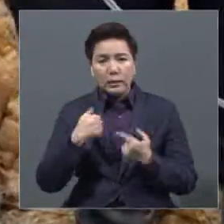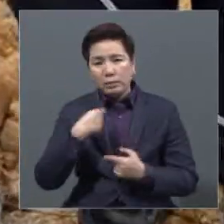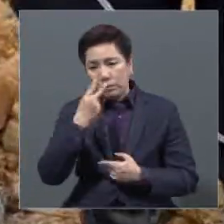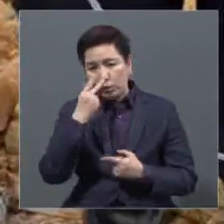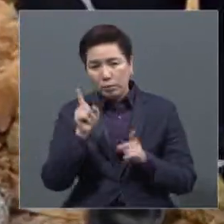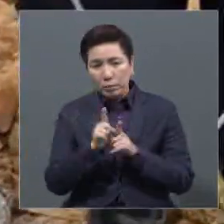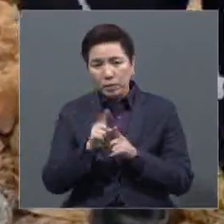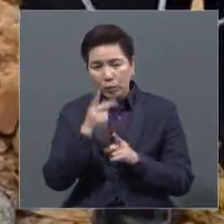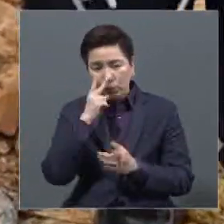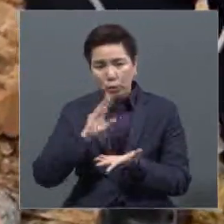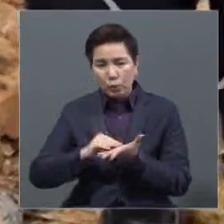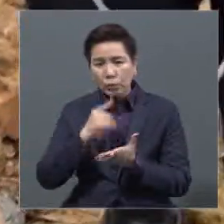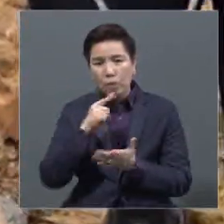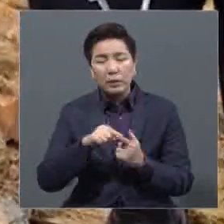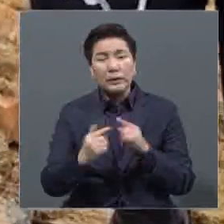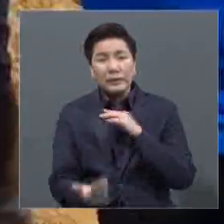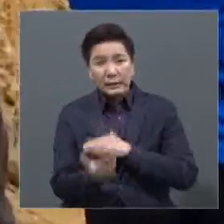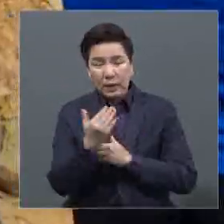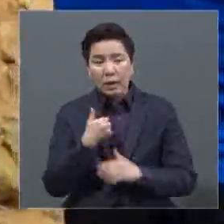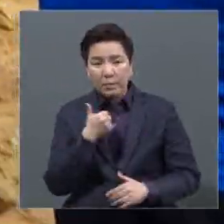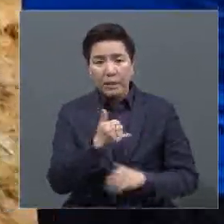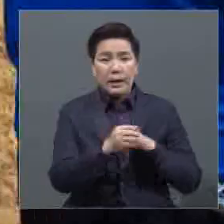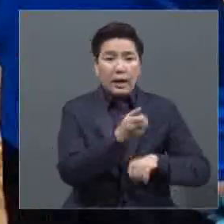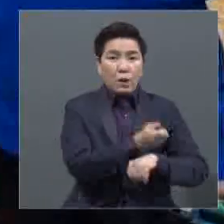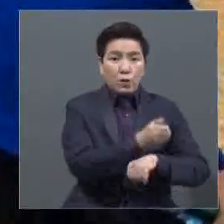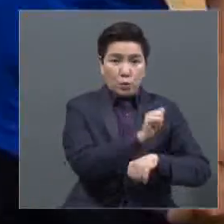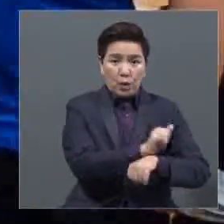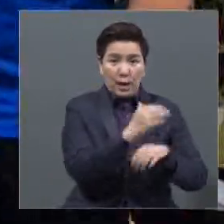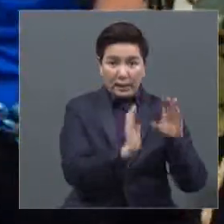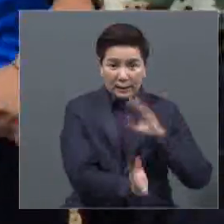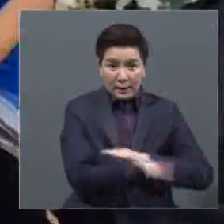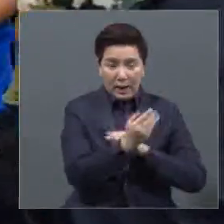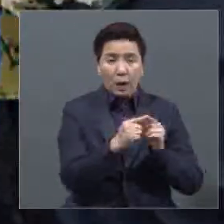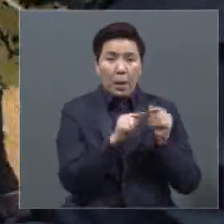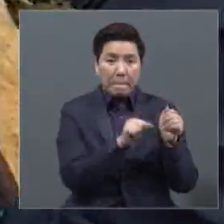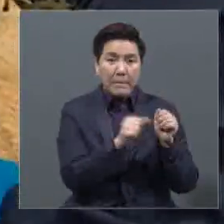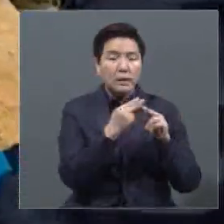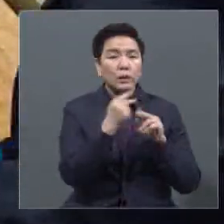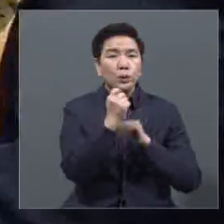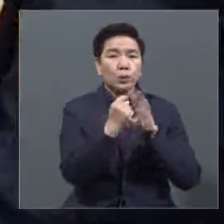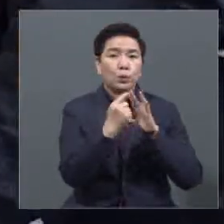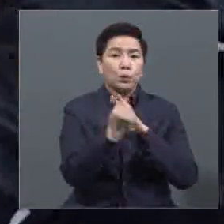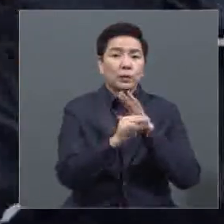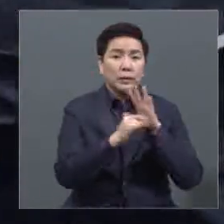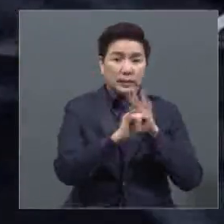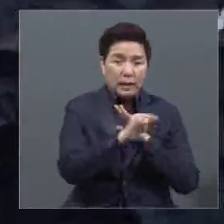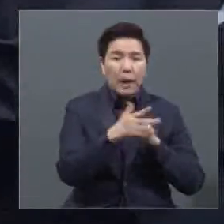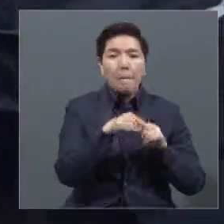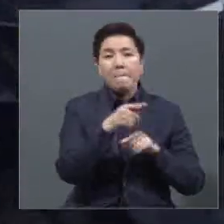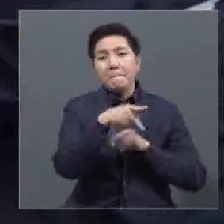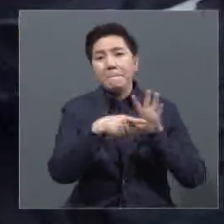ก็ให้ข้อมูลเพิ่มเติมบอกว่าช่วงเช้าเนี่ยเดินทางไปที่จังหวัดพระนครศรีอยุธยาก็คือที่อำเภออุทัยที่เมื่อสักครู่พาไปดูนะคะแล้วก็ที่อำเภอ